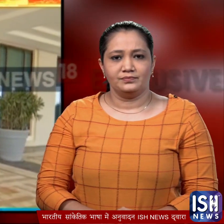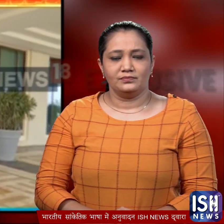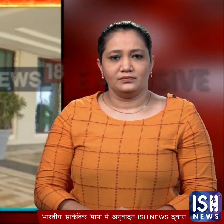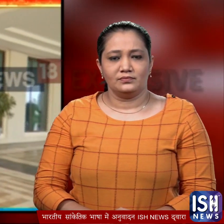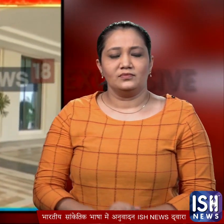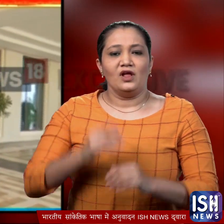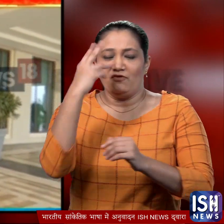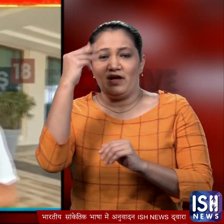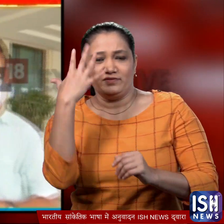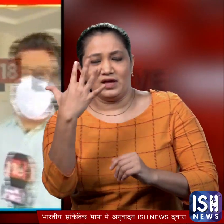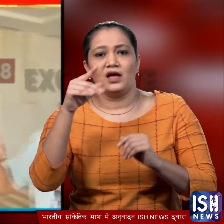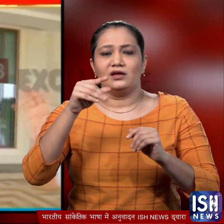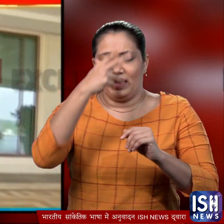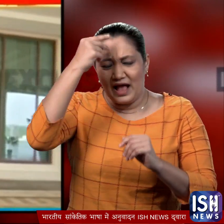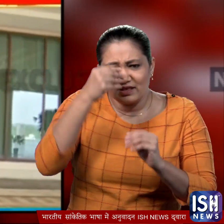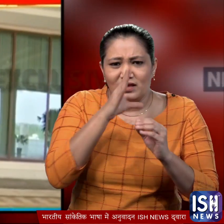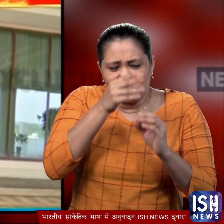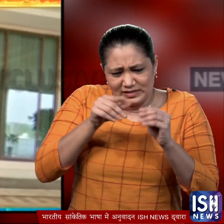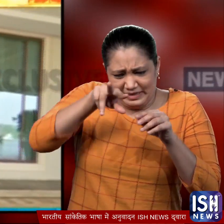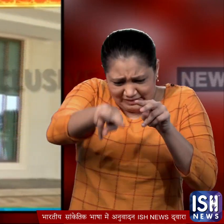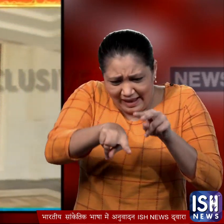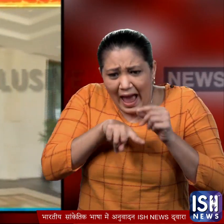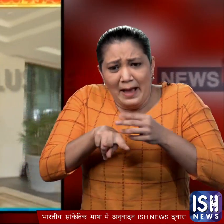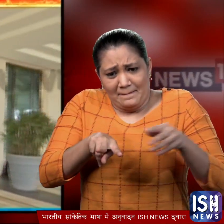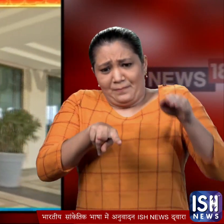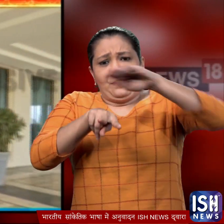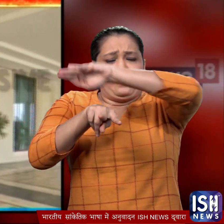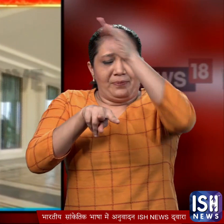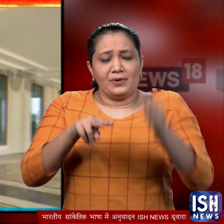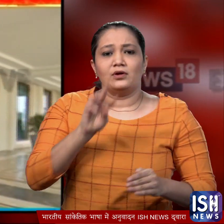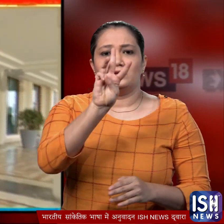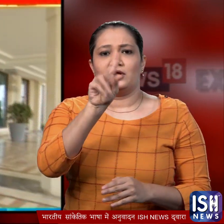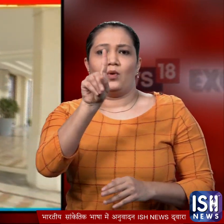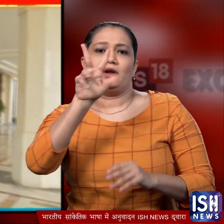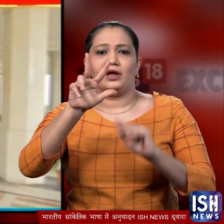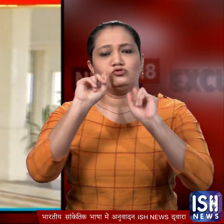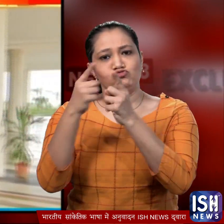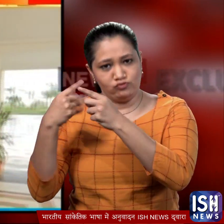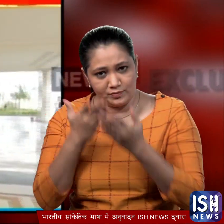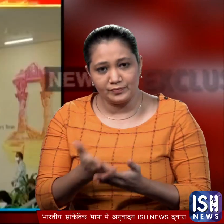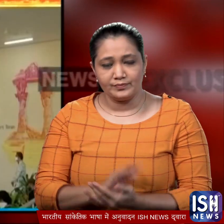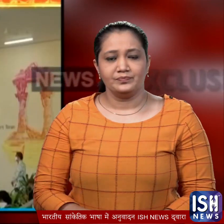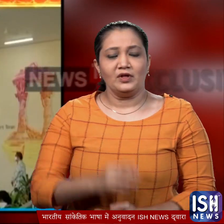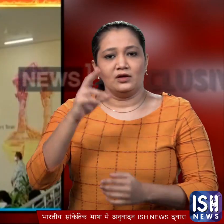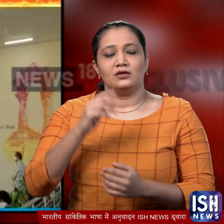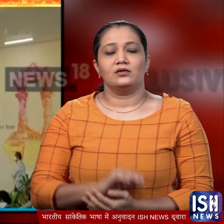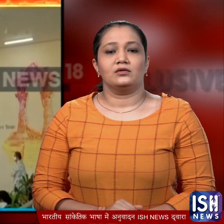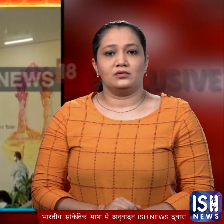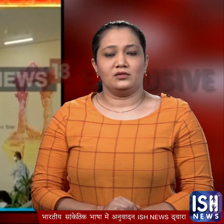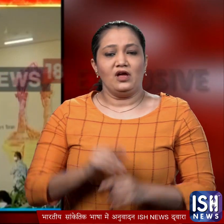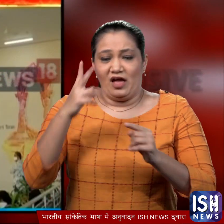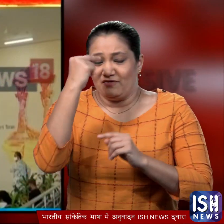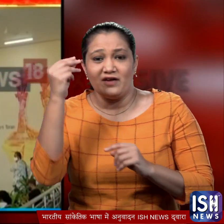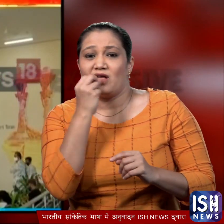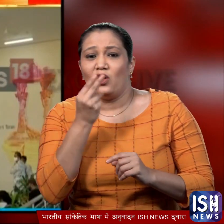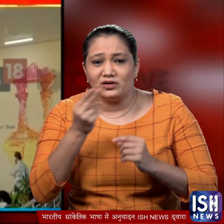होटल गांधीनगर रेलवे स्टेशन के बिल्कुल ऊपर बनी हुई है। 318 कमरे वाली 5 सितारा होटल है ये। दावा किया गया कि इस